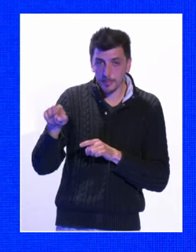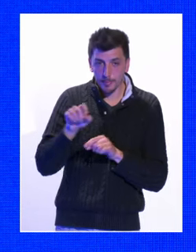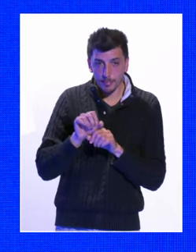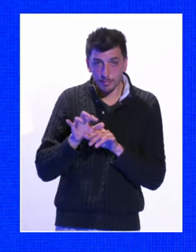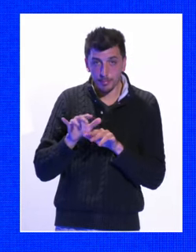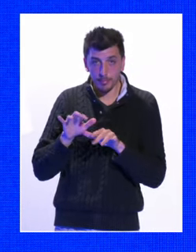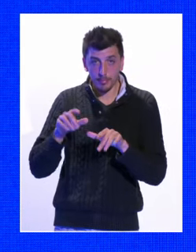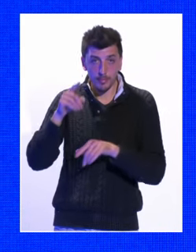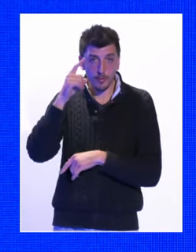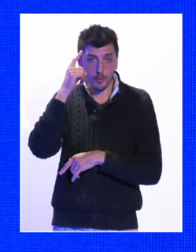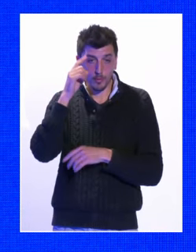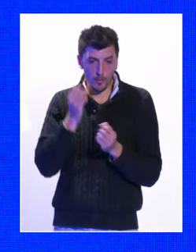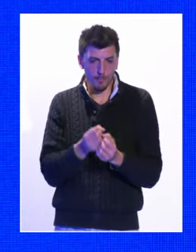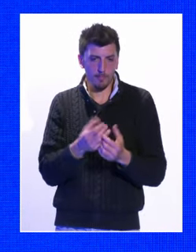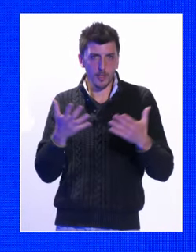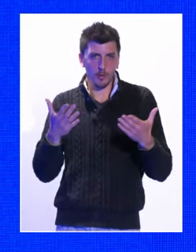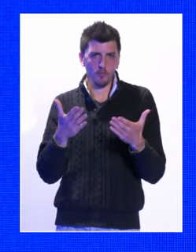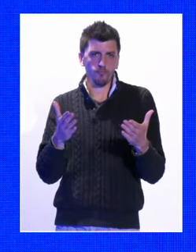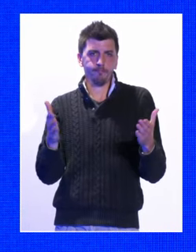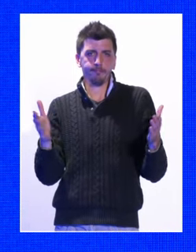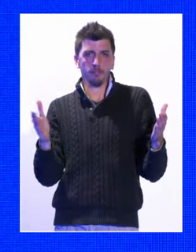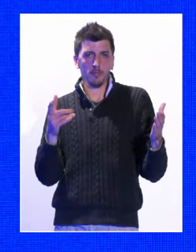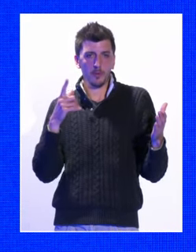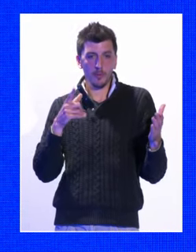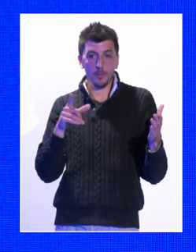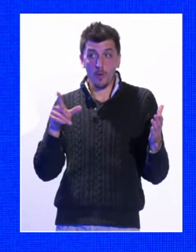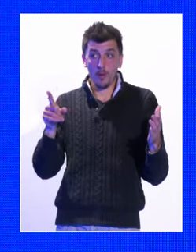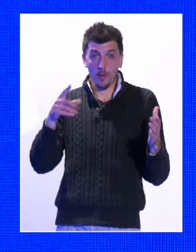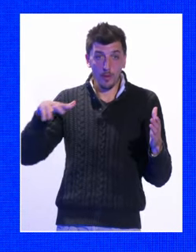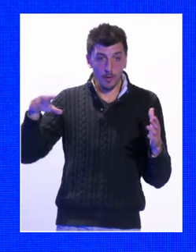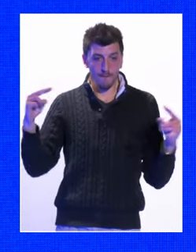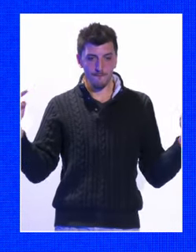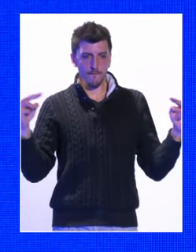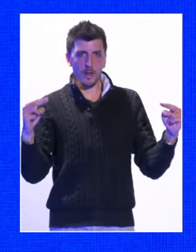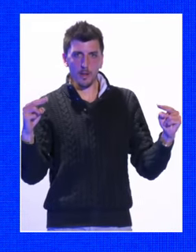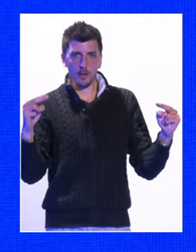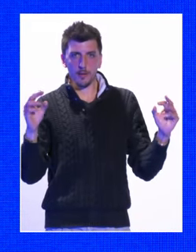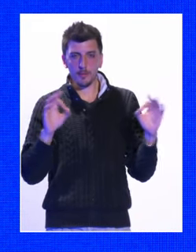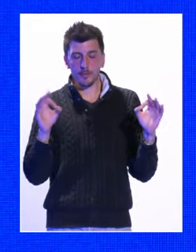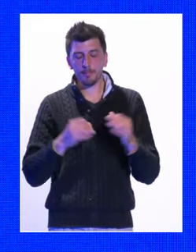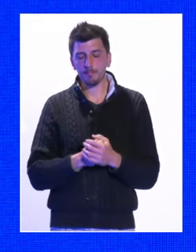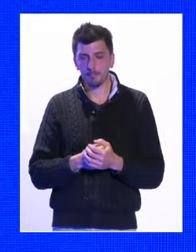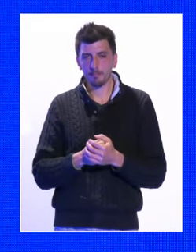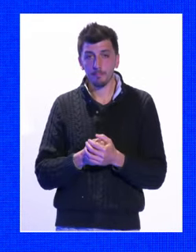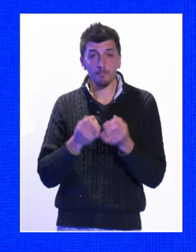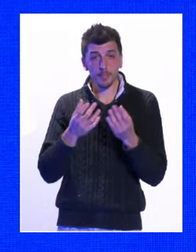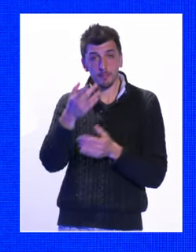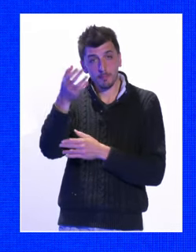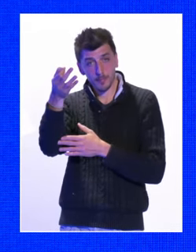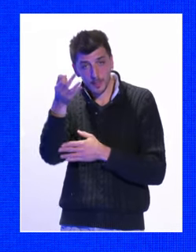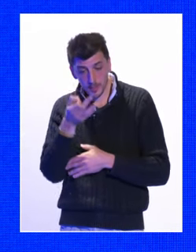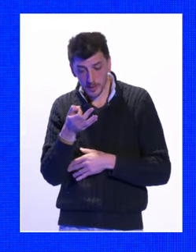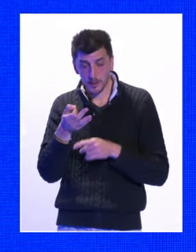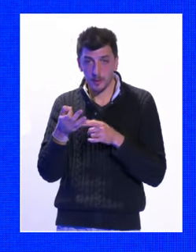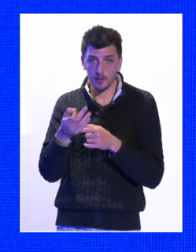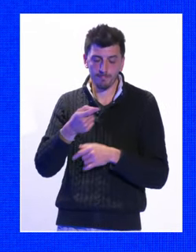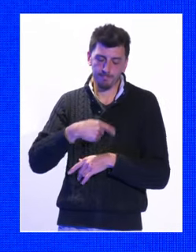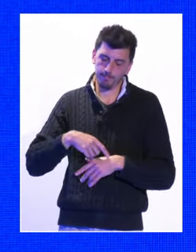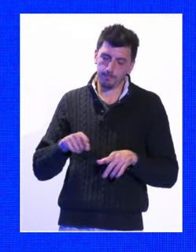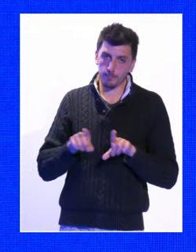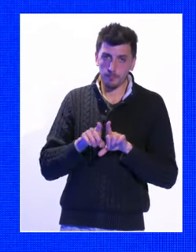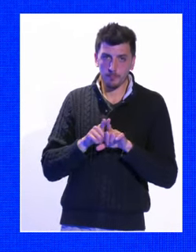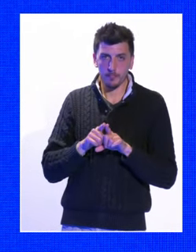pour qu'une majorité assez large se fasse entendre. Et comme tu l'as dit, nous aussi, nous avons